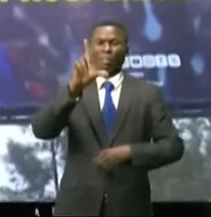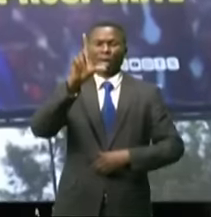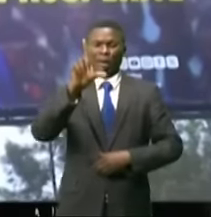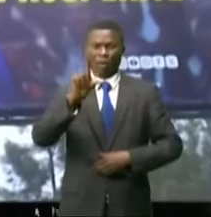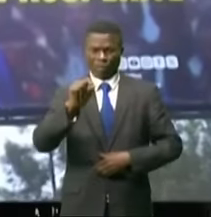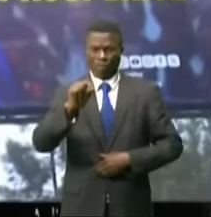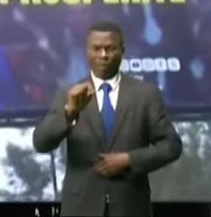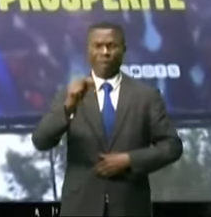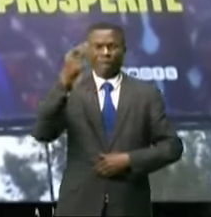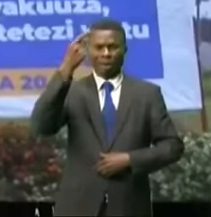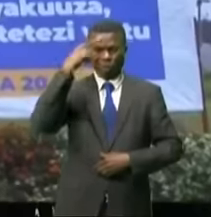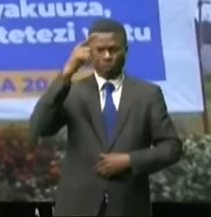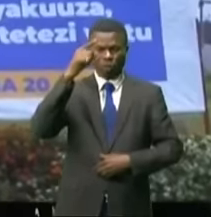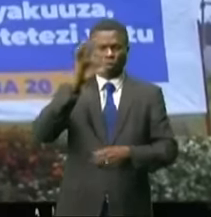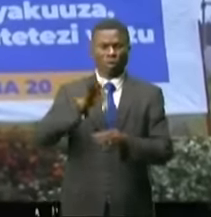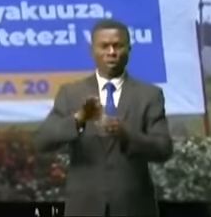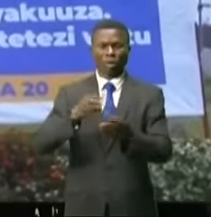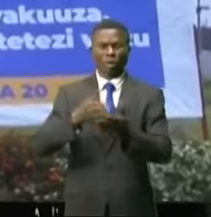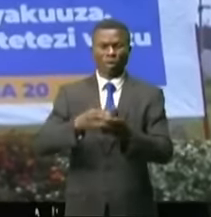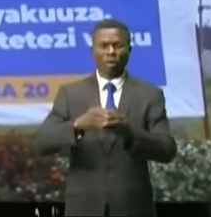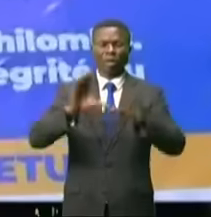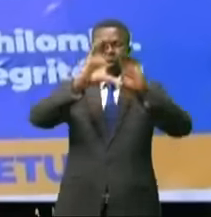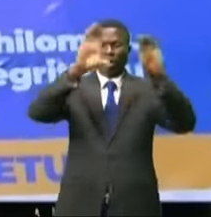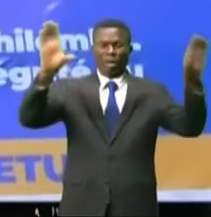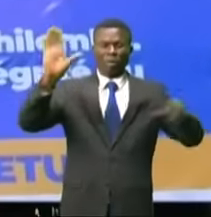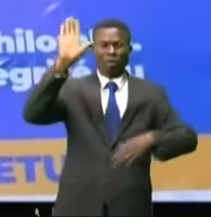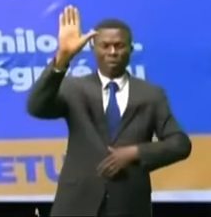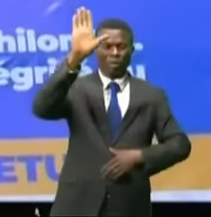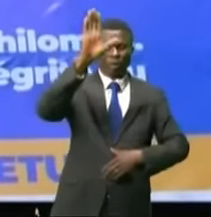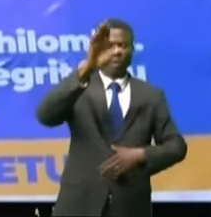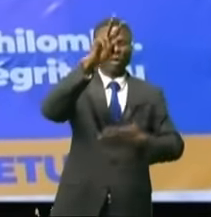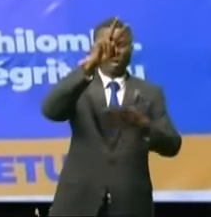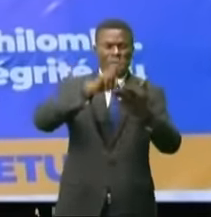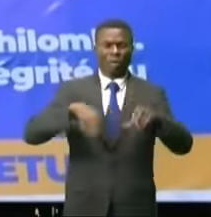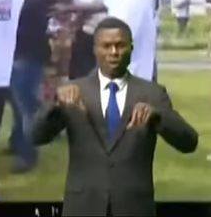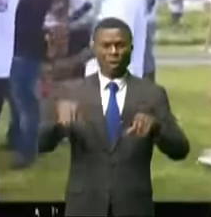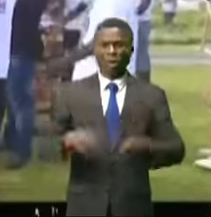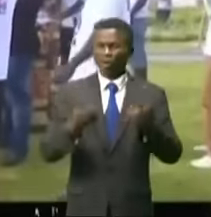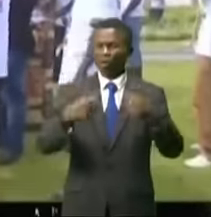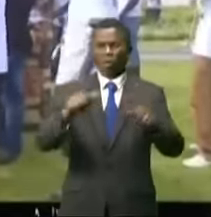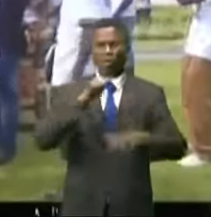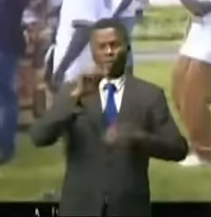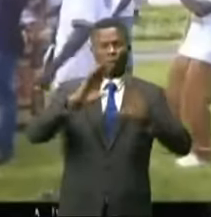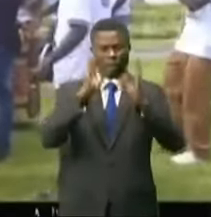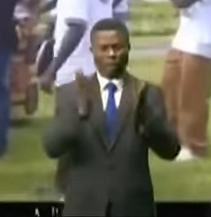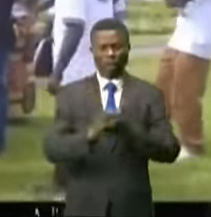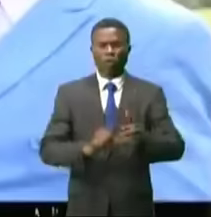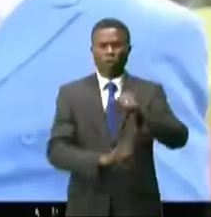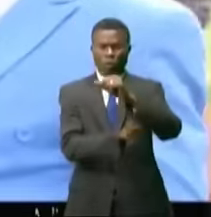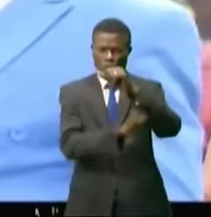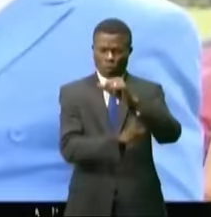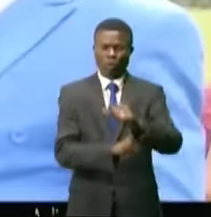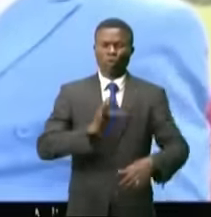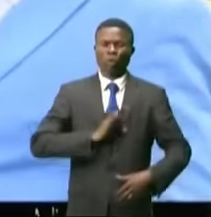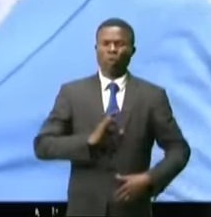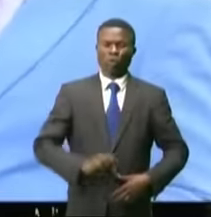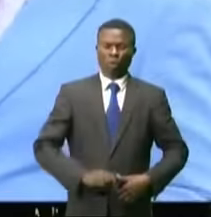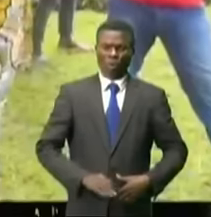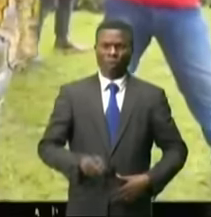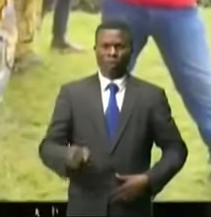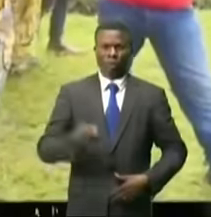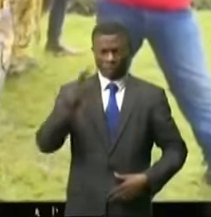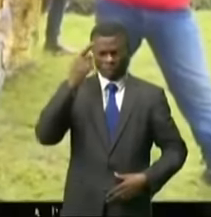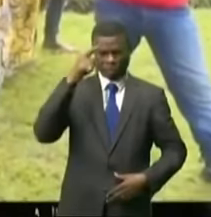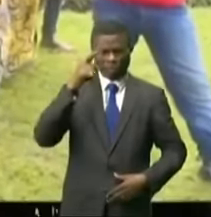magistrature suprême de la RDC. Des pancartes sur lesquelles l'on peut lire « Le Congo n'est pas à vendre », tous derrière le Félix-Antoine Tshisekedi Tshilombo pour